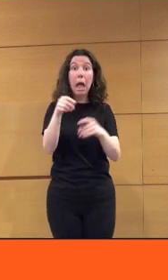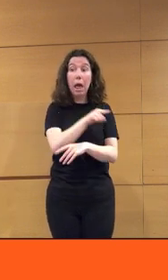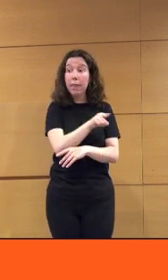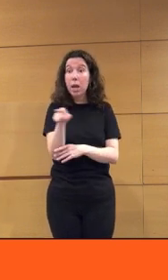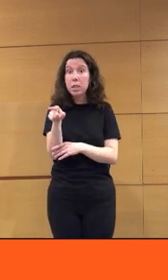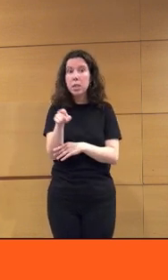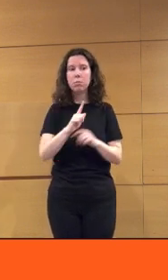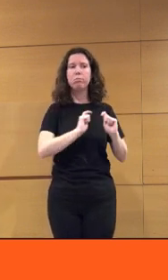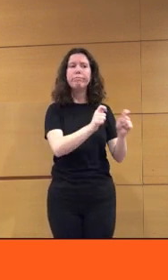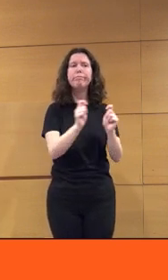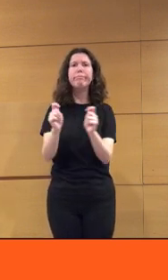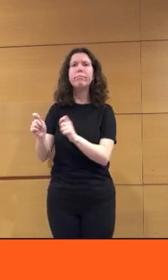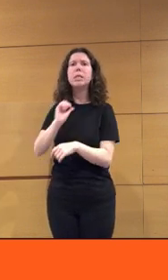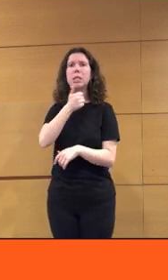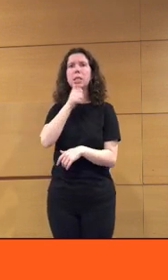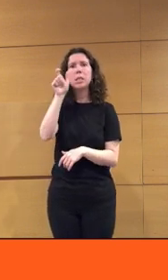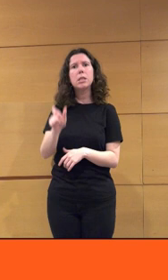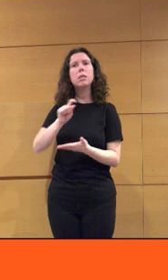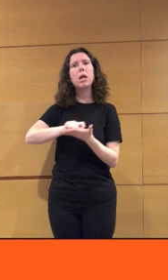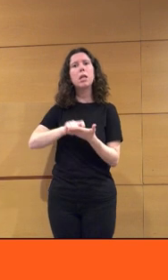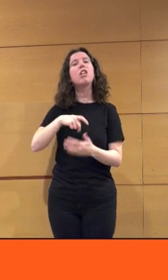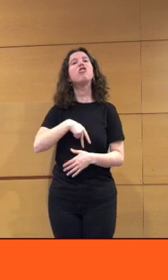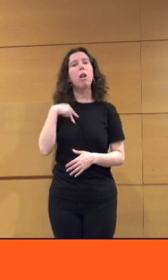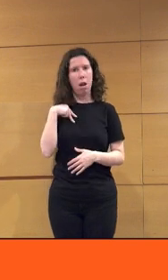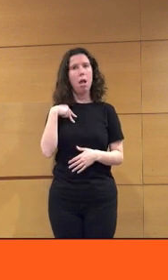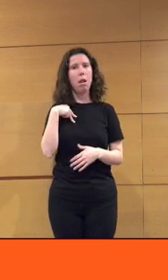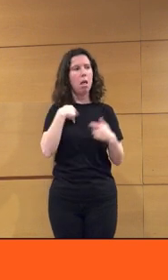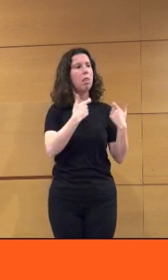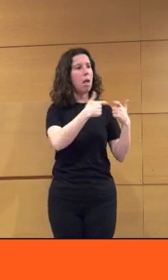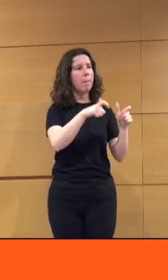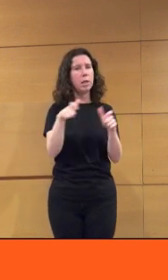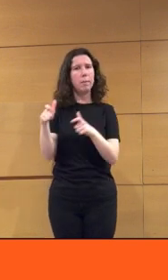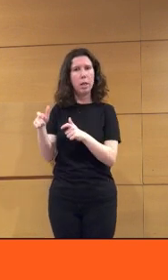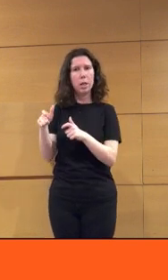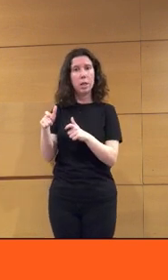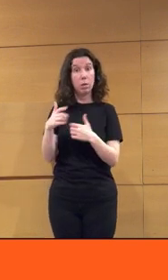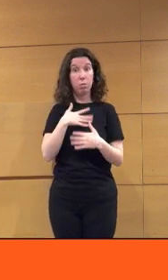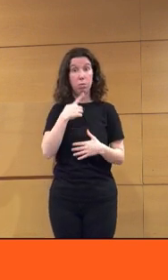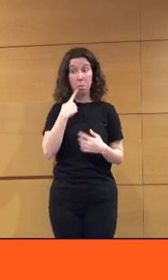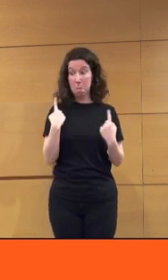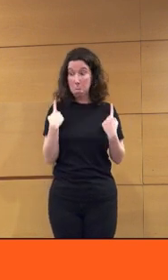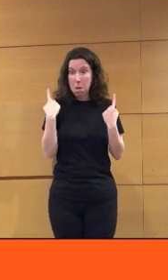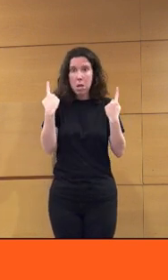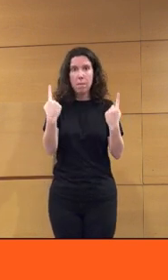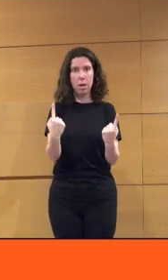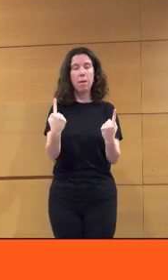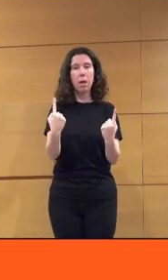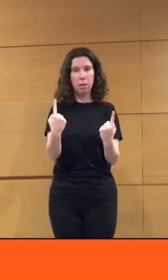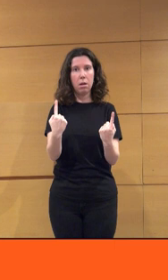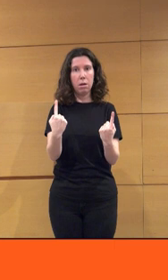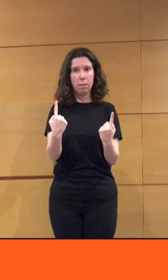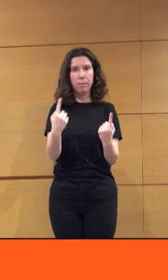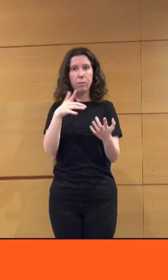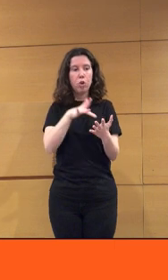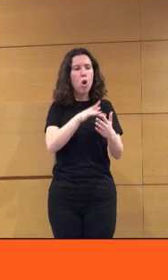secretaris generals dels departaments i per primera vegada s'estableix aquesta obligació que tenen a nivell